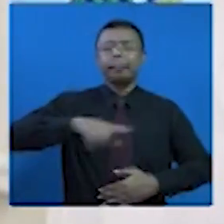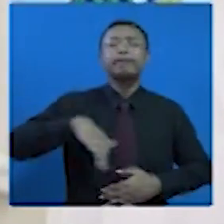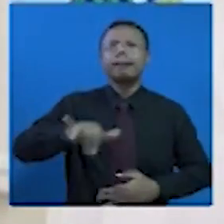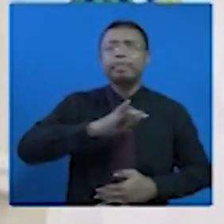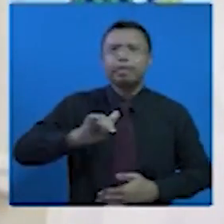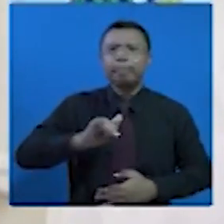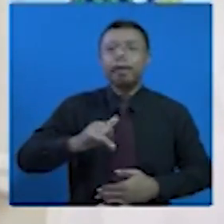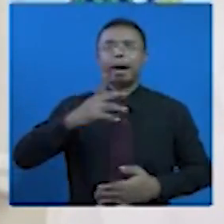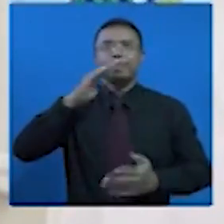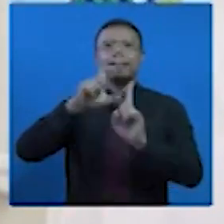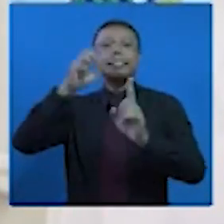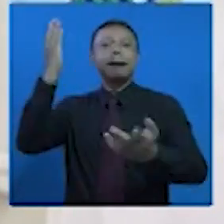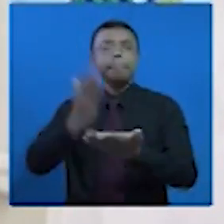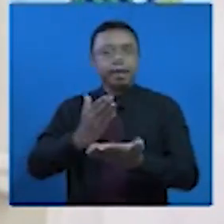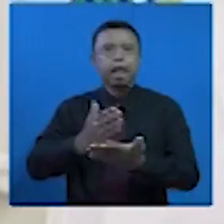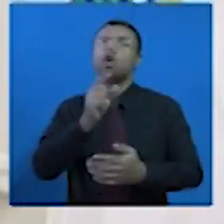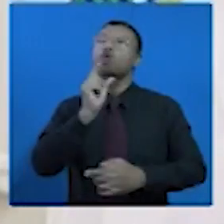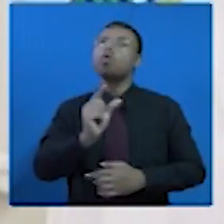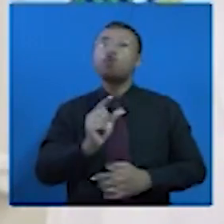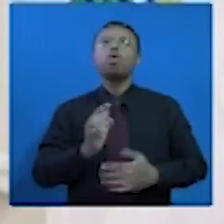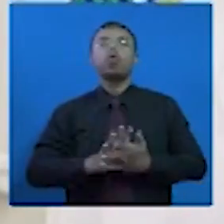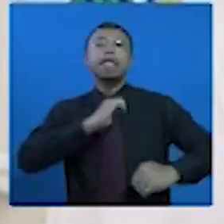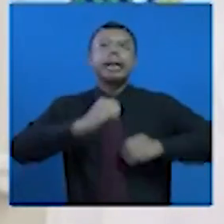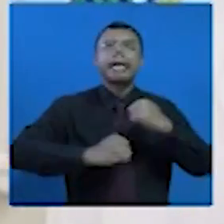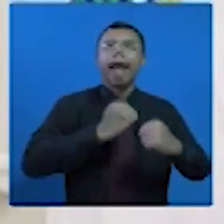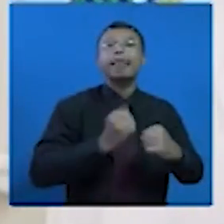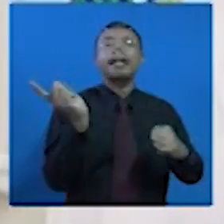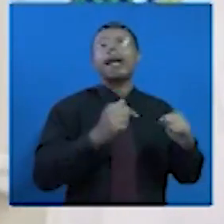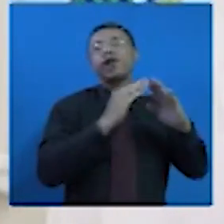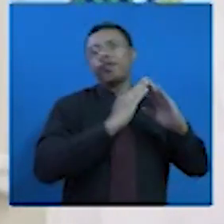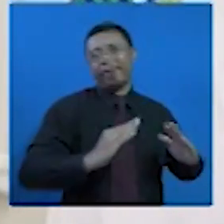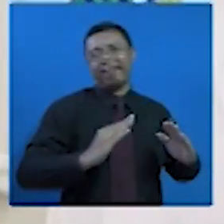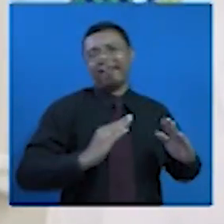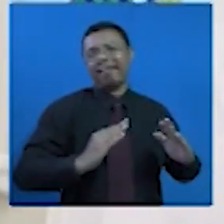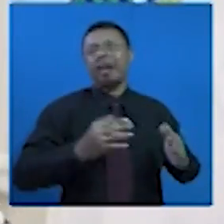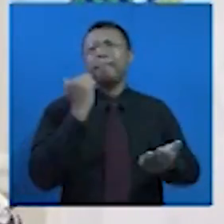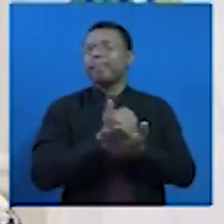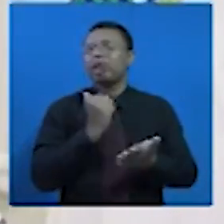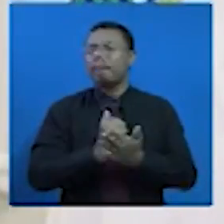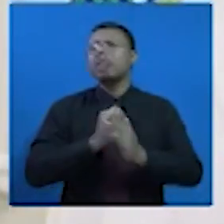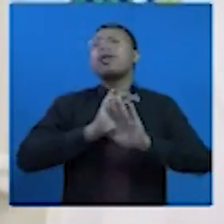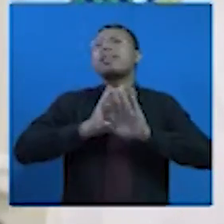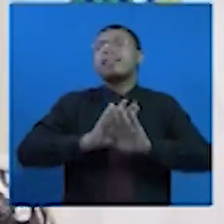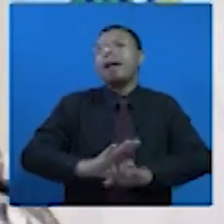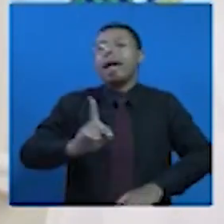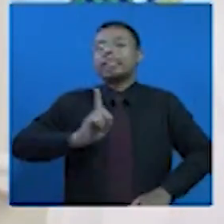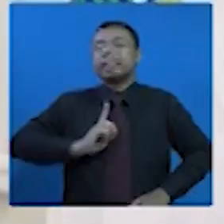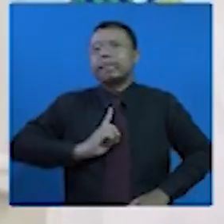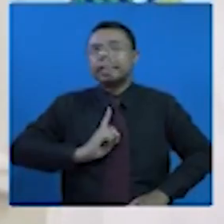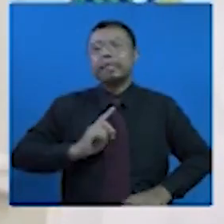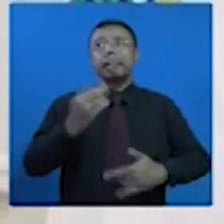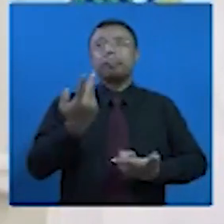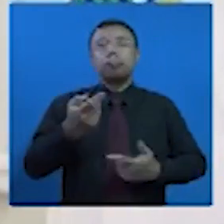sama-sama disiplin untuk berkegiatan di rumah betul-betul menahan diri apalagi